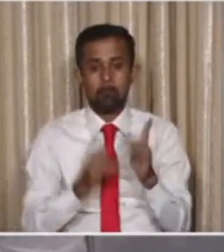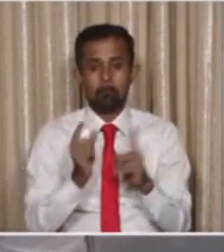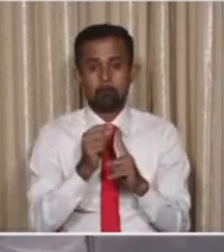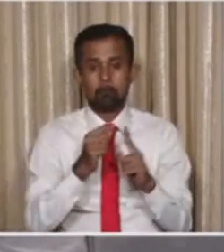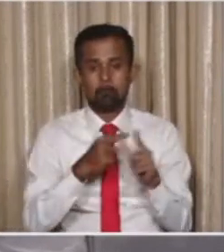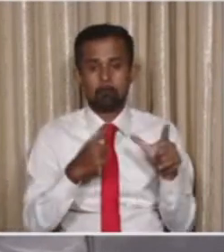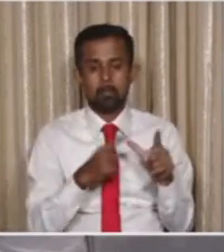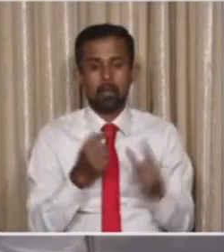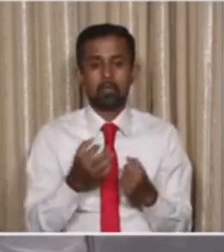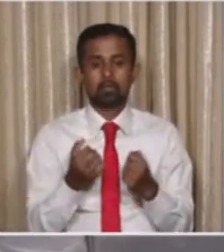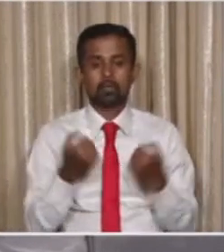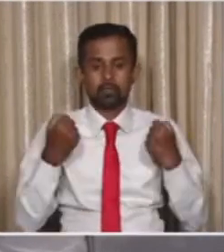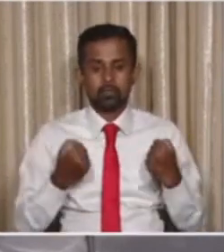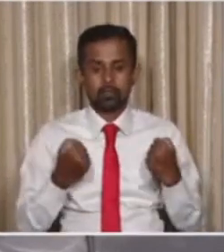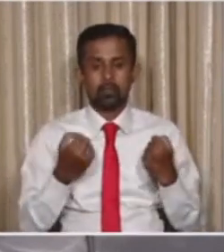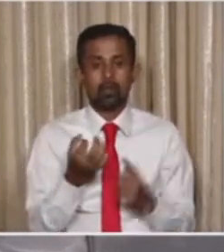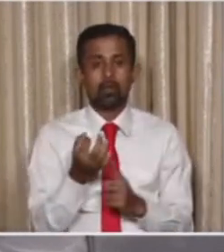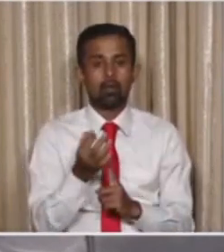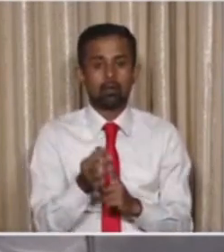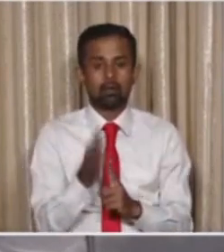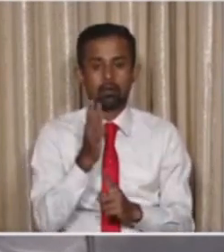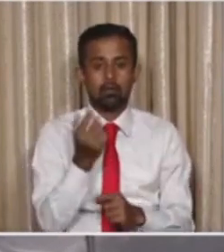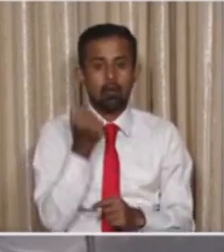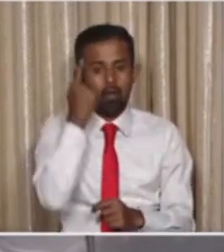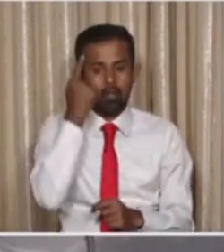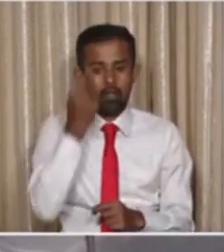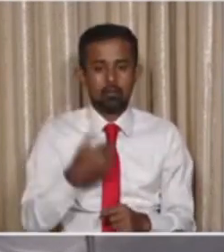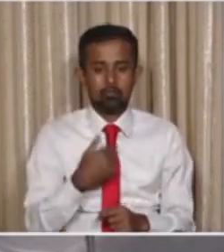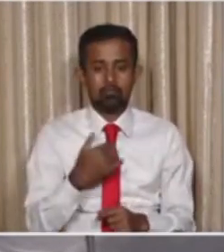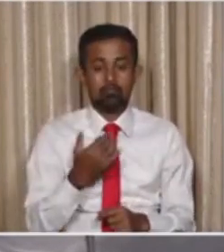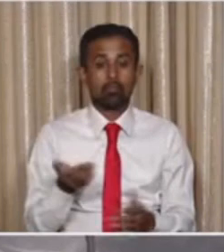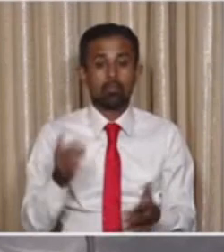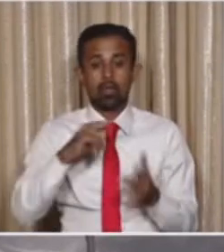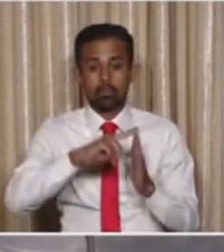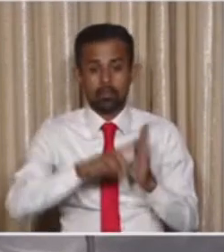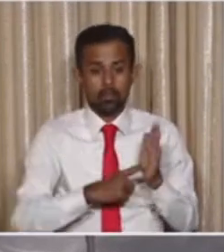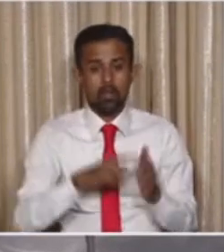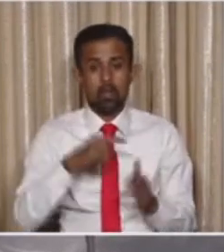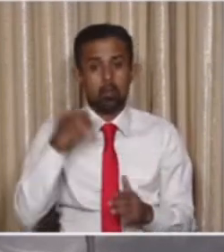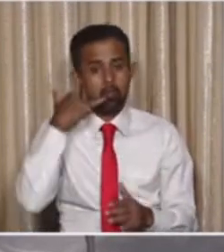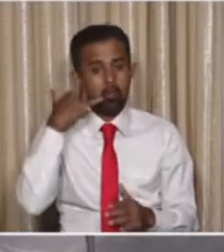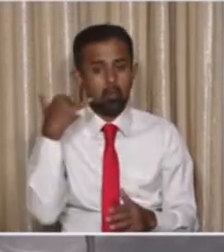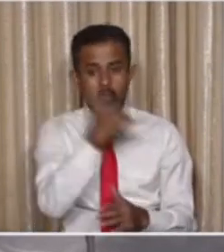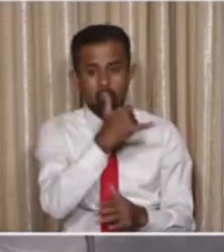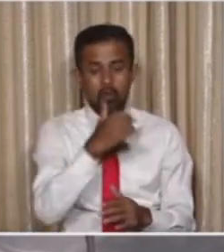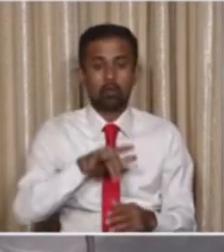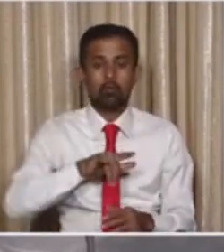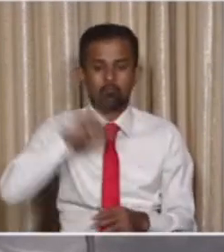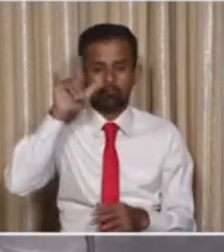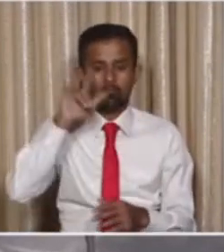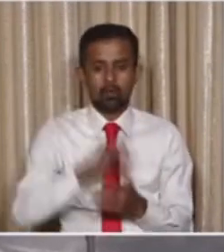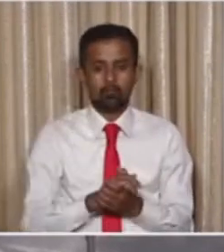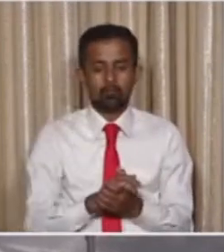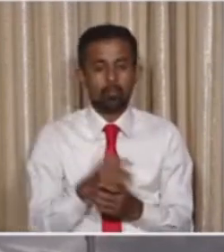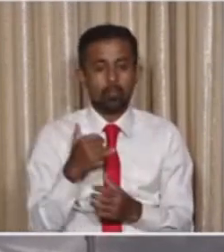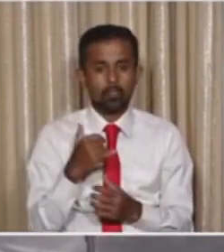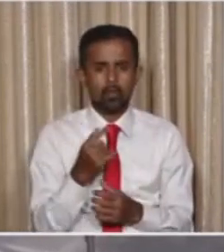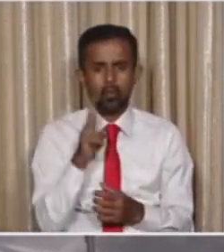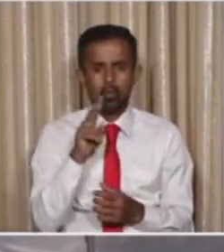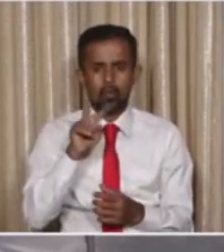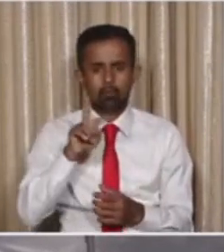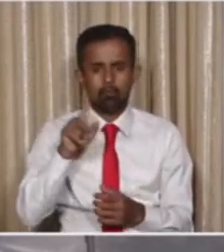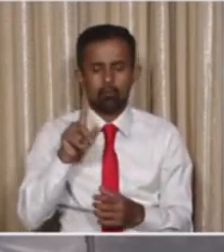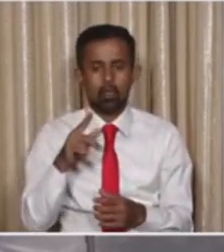කියලා. ඒත් මේක තමයි ජනාධිපතිතුමාගේ මතය. ඊට පස්සේ මම කතා කරා ජයනත් කොළඹගේ මහත්මයාට. එතුමා හිටියේ පිටරටක. කතා කරේ 12:20කට